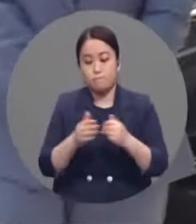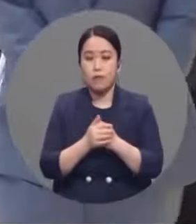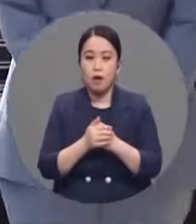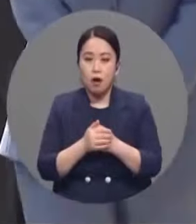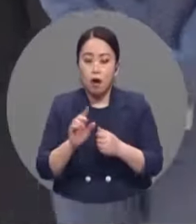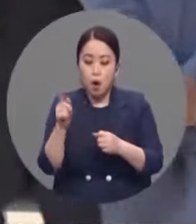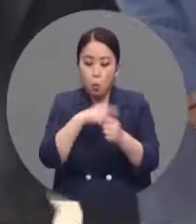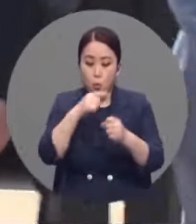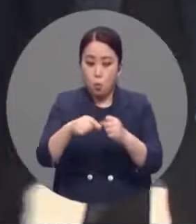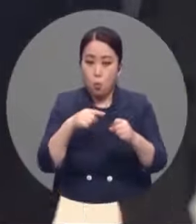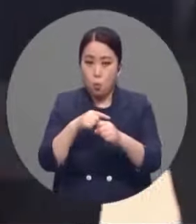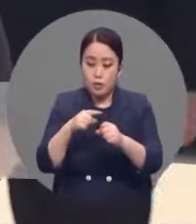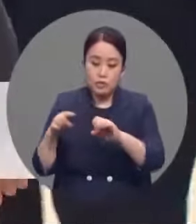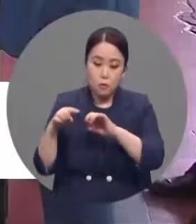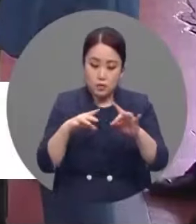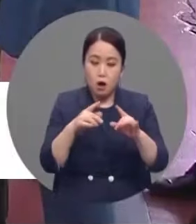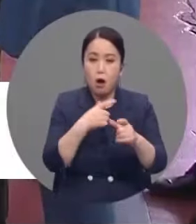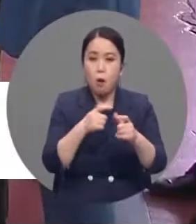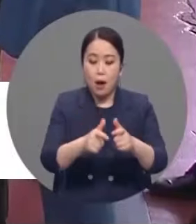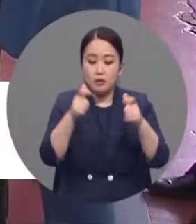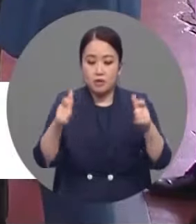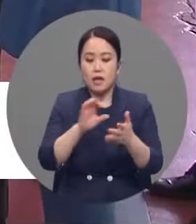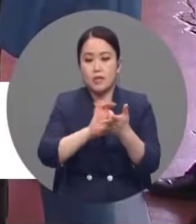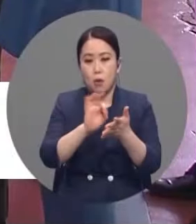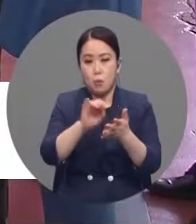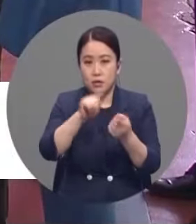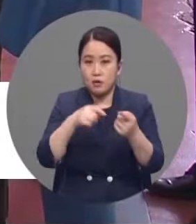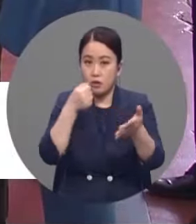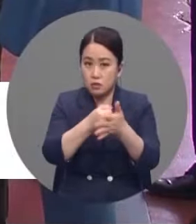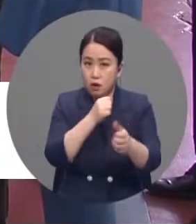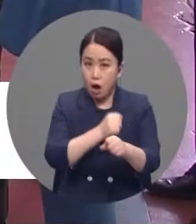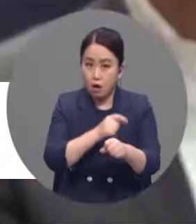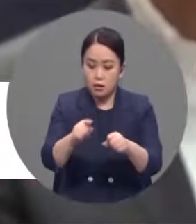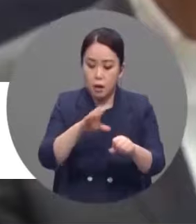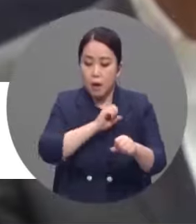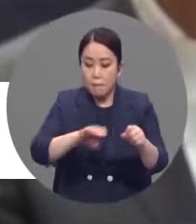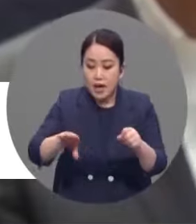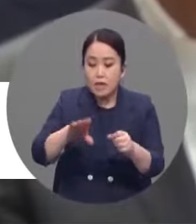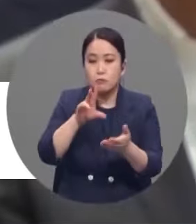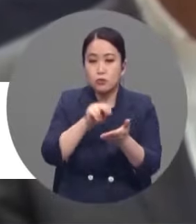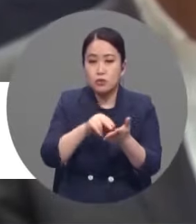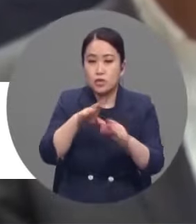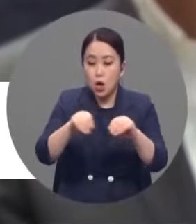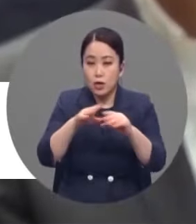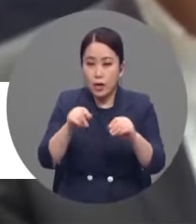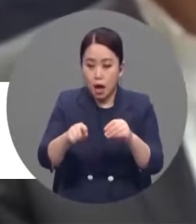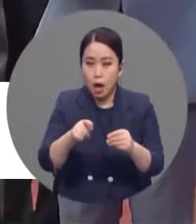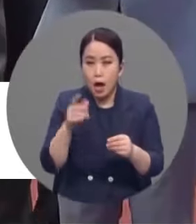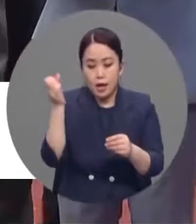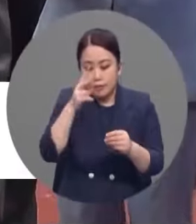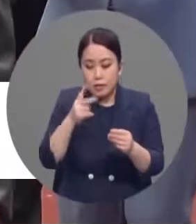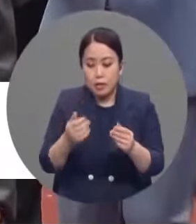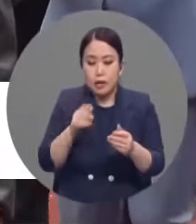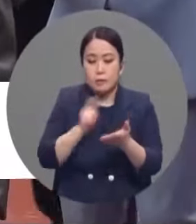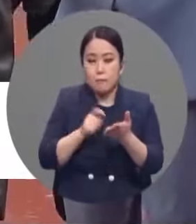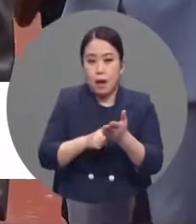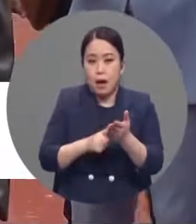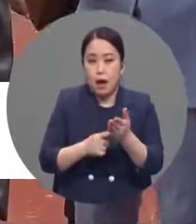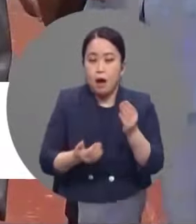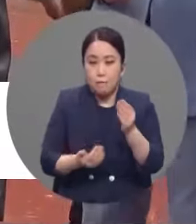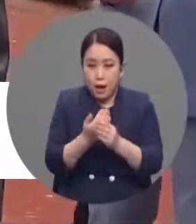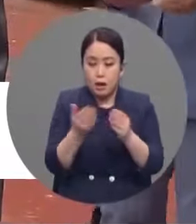확대 정책을 내건 우리 정부는 핵폐기물 처리가 발등에 불이 되자 전국의 원전마다 임시 저장 시설부터